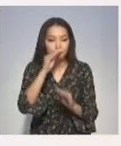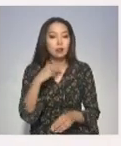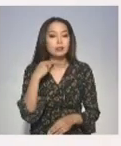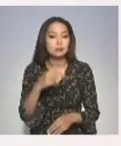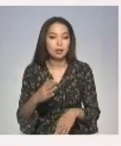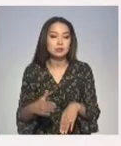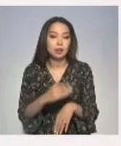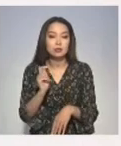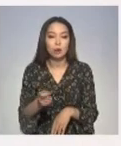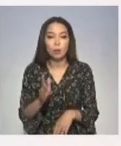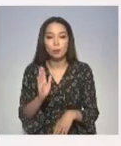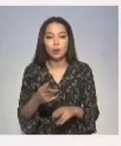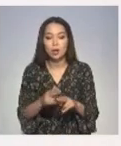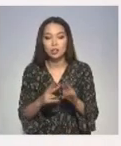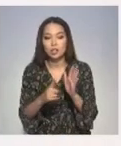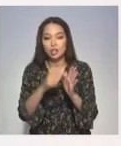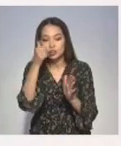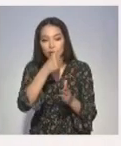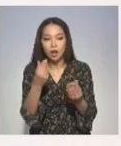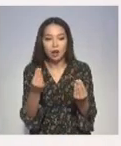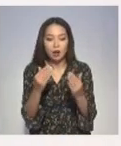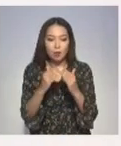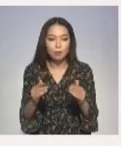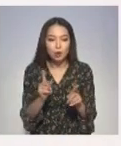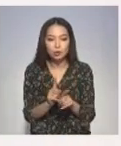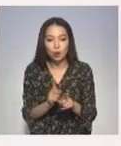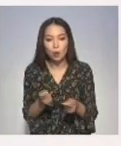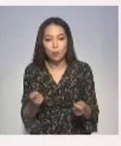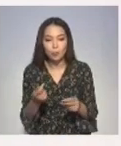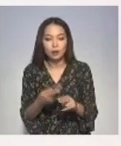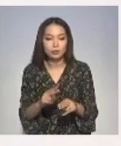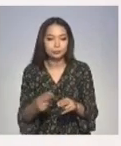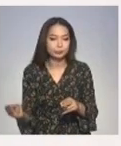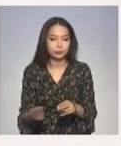айыру жазасы тағайындалсын. Ол 7 жылға қаржылық ұйымдарға басшылық ету құқығынан айырылсын.